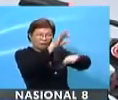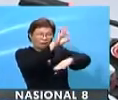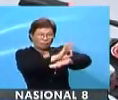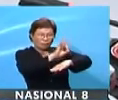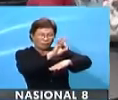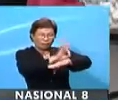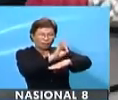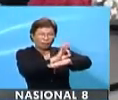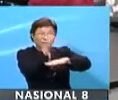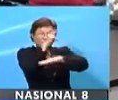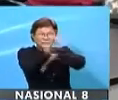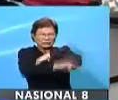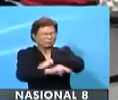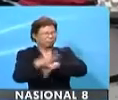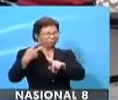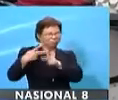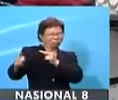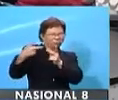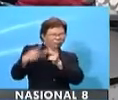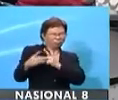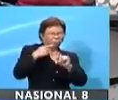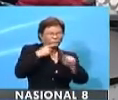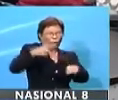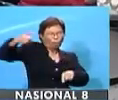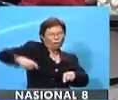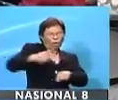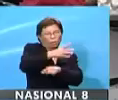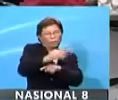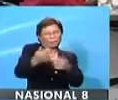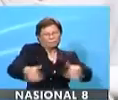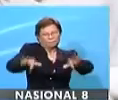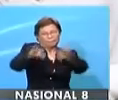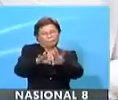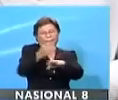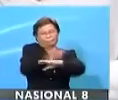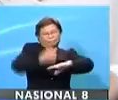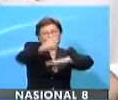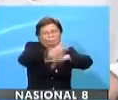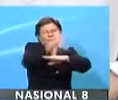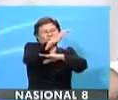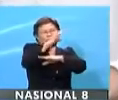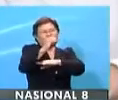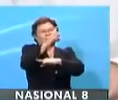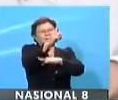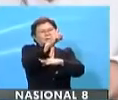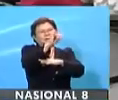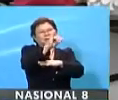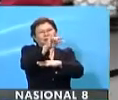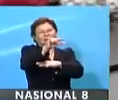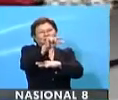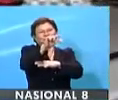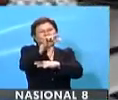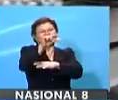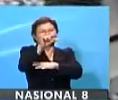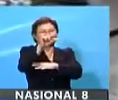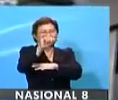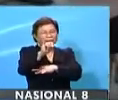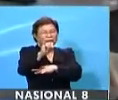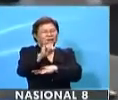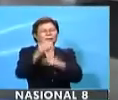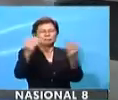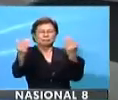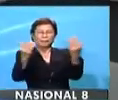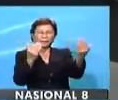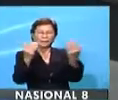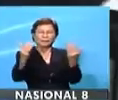kerajaan negeri dan tidak sama sekali menjawab keperluan serta kepentingan penubuhan syarikat DEIG berbanding Menteri Besar